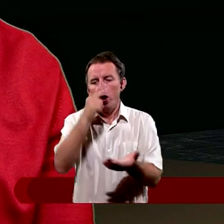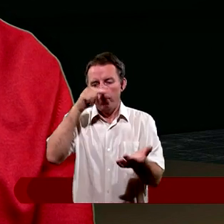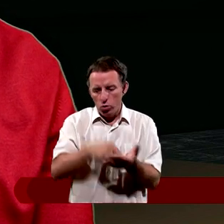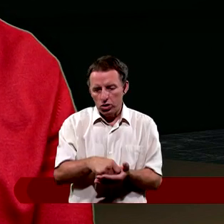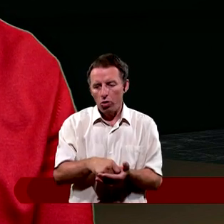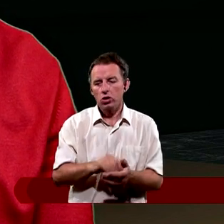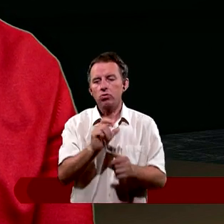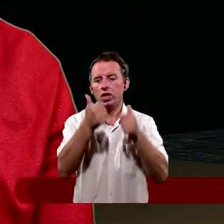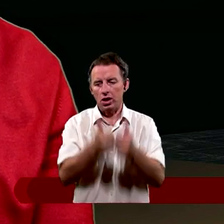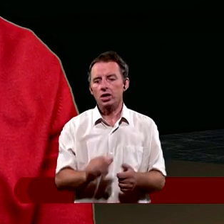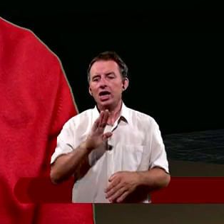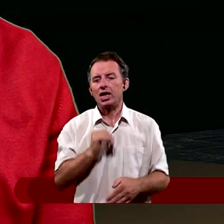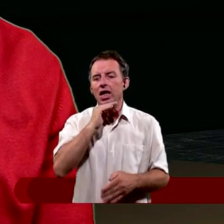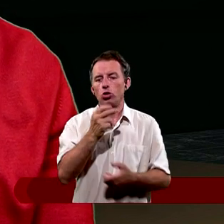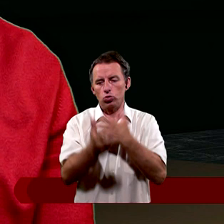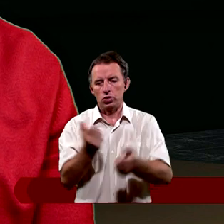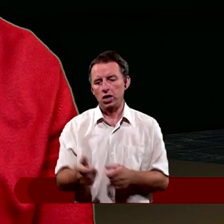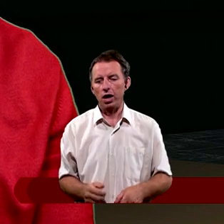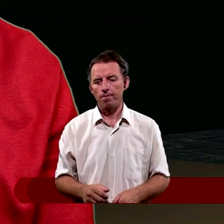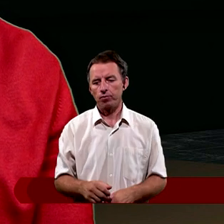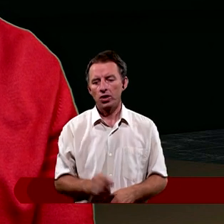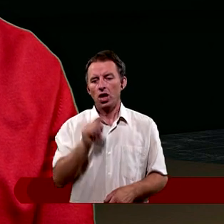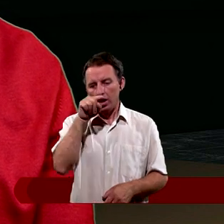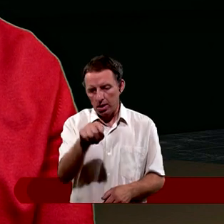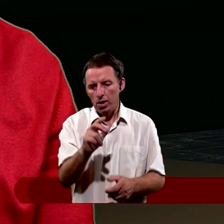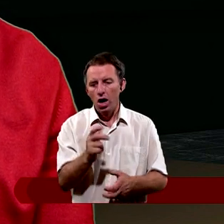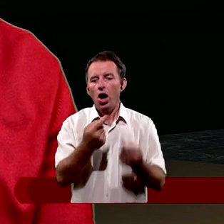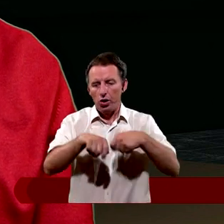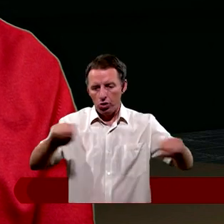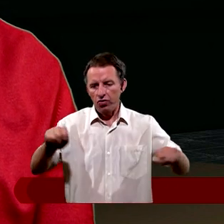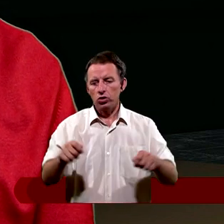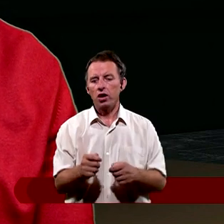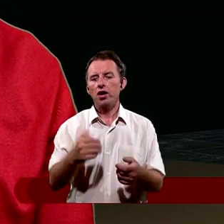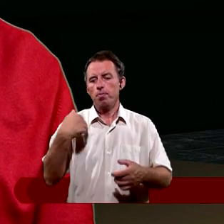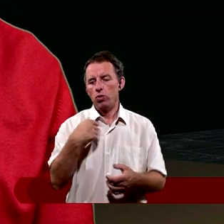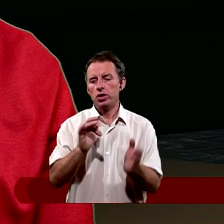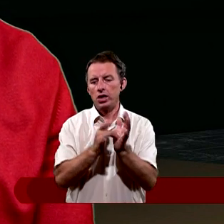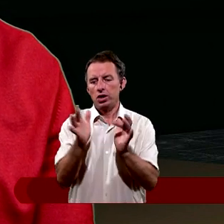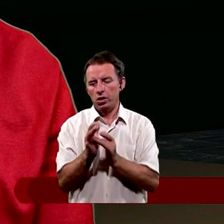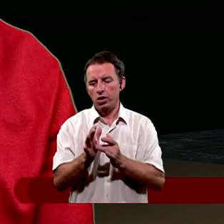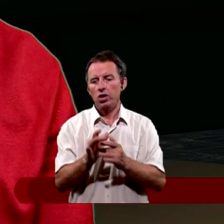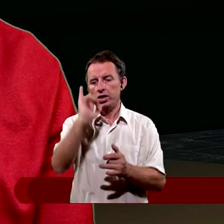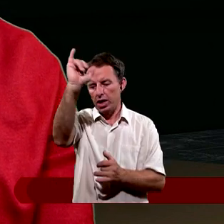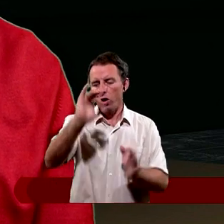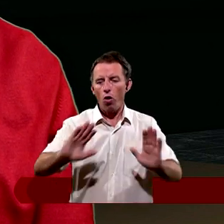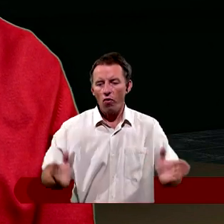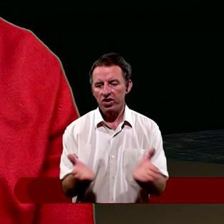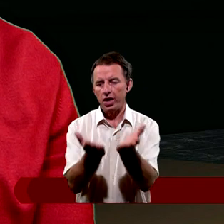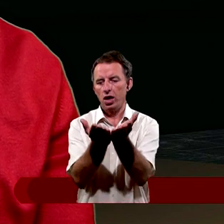się stać zadość. I tym rozwiązaniem był Jezus Chrystus. Jego ofiara